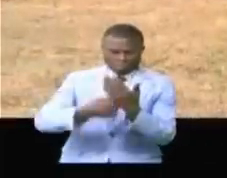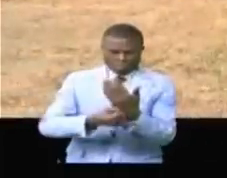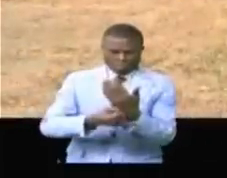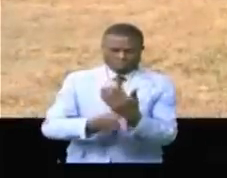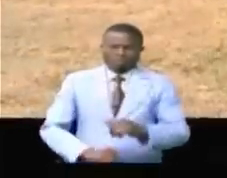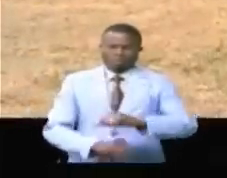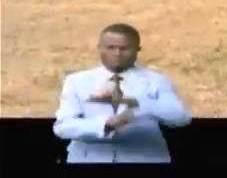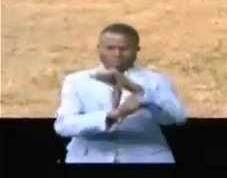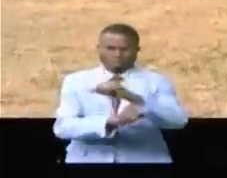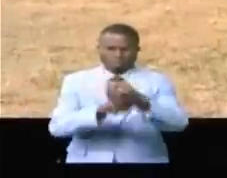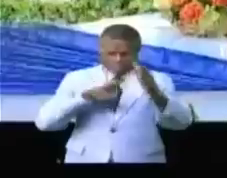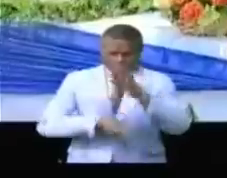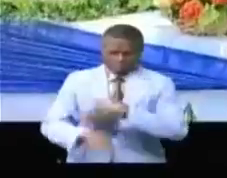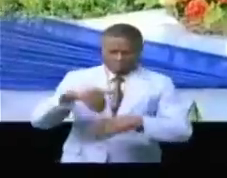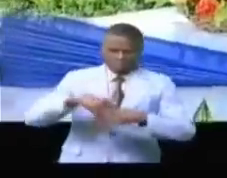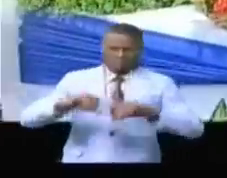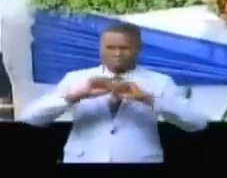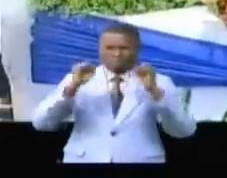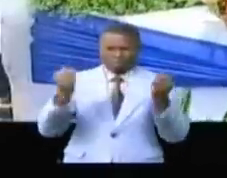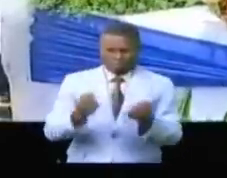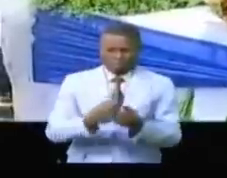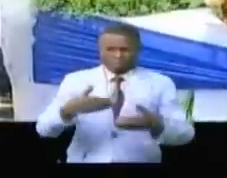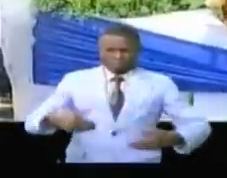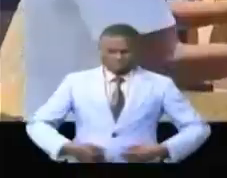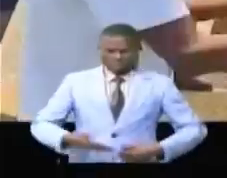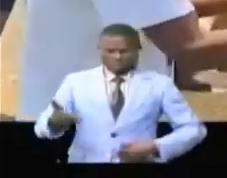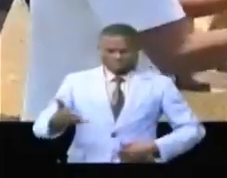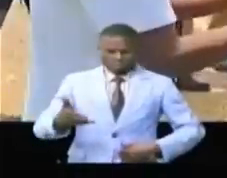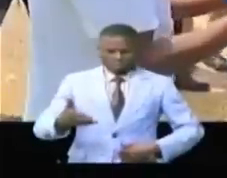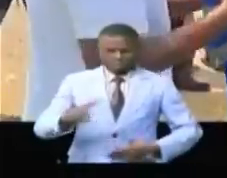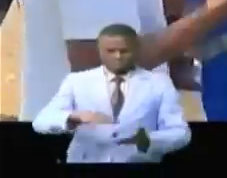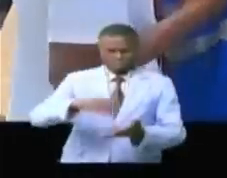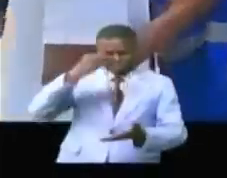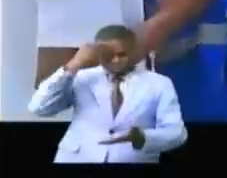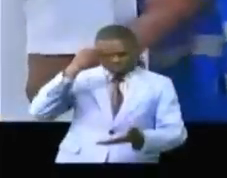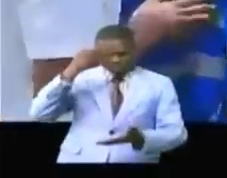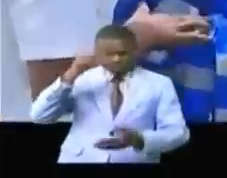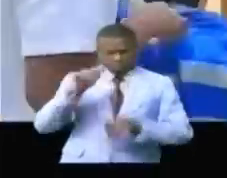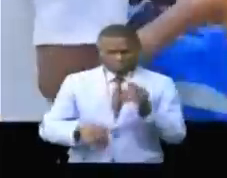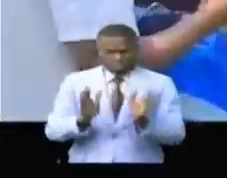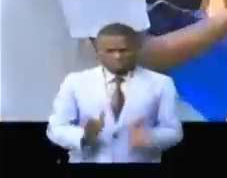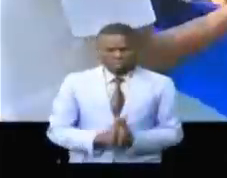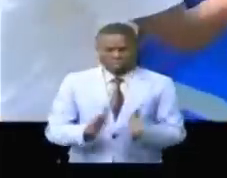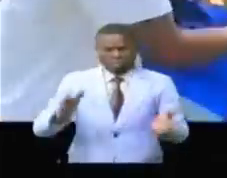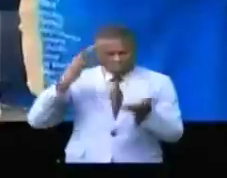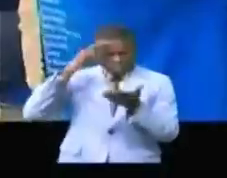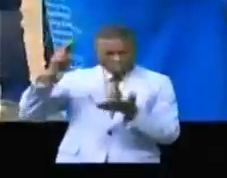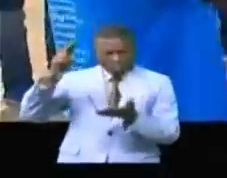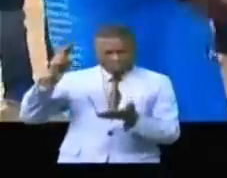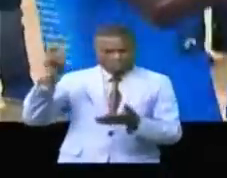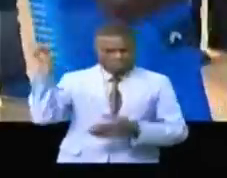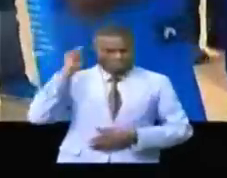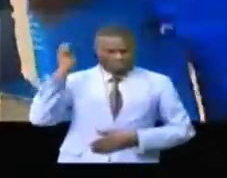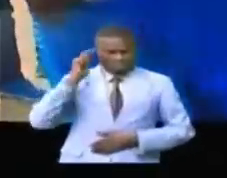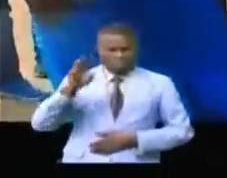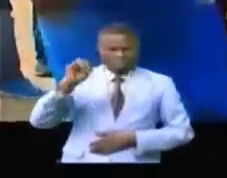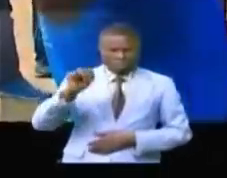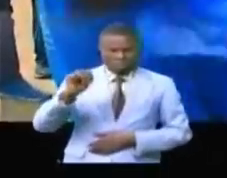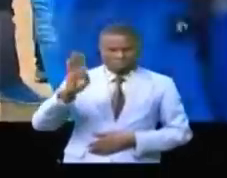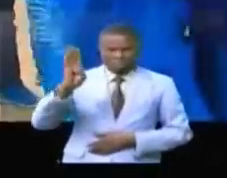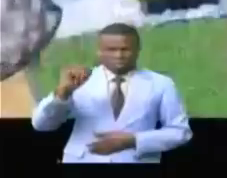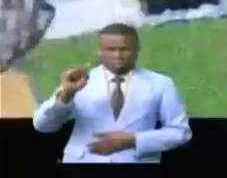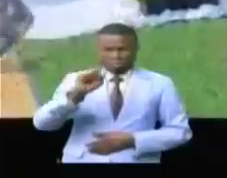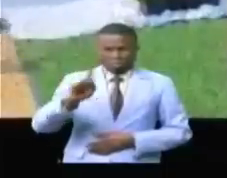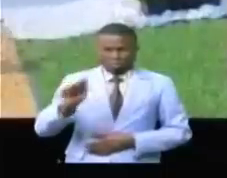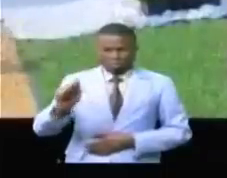appuyer leur réinsertion sociale, ces jeunes ont reçu demain du secrétaire général académique de l'UNIKIN, le professeur Mbanza, et du